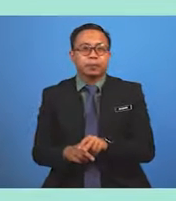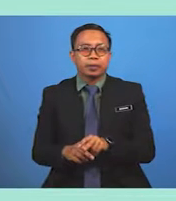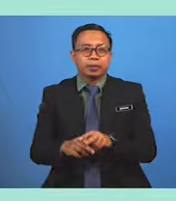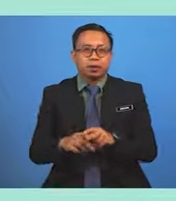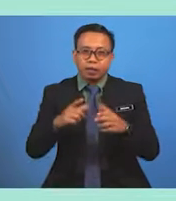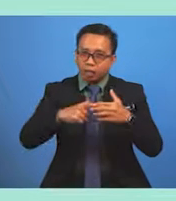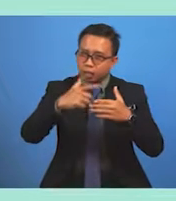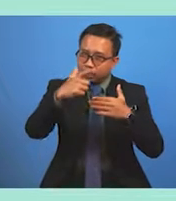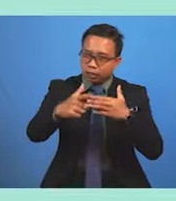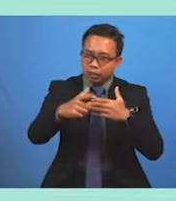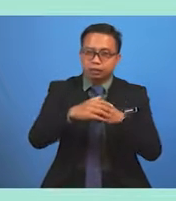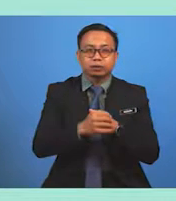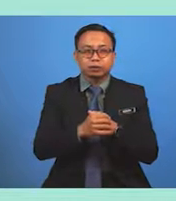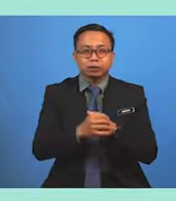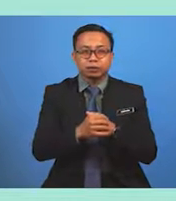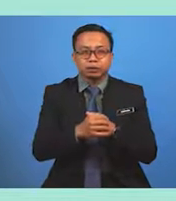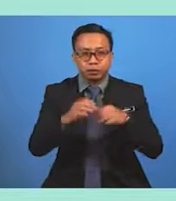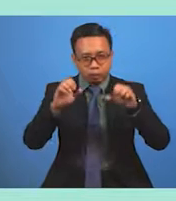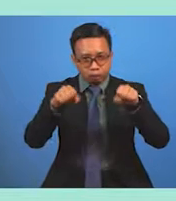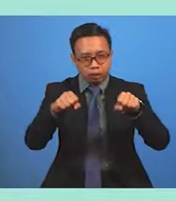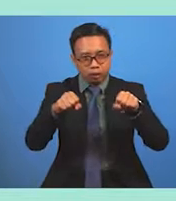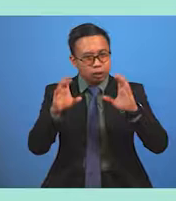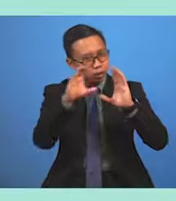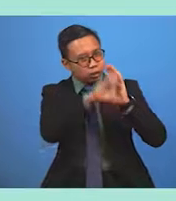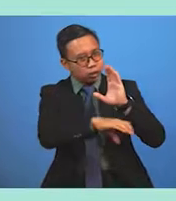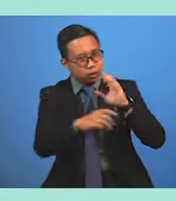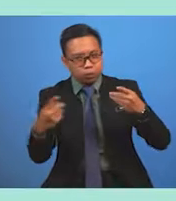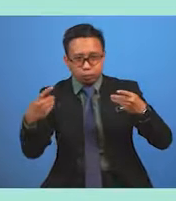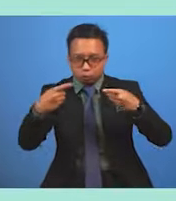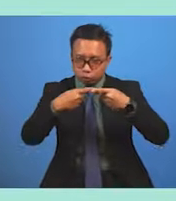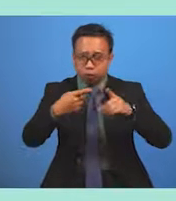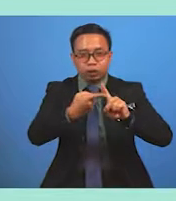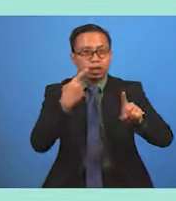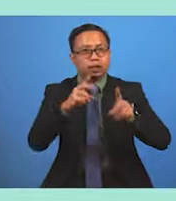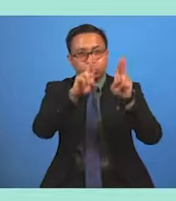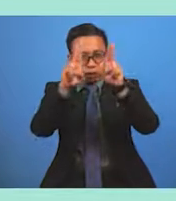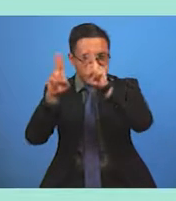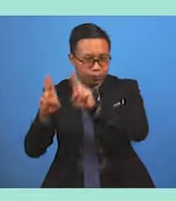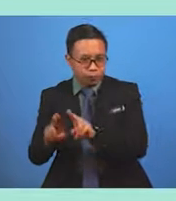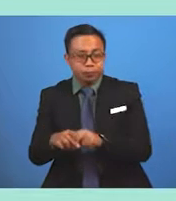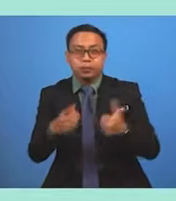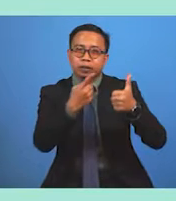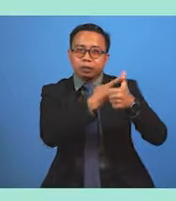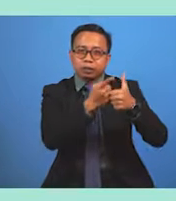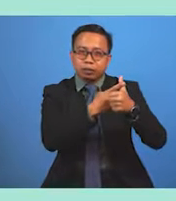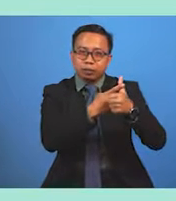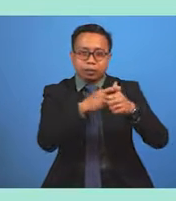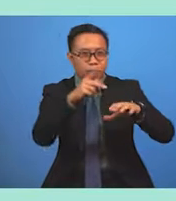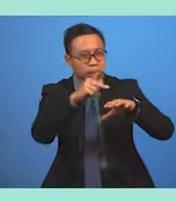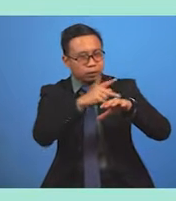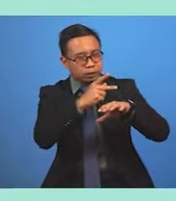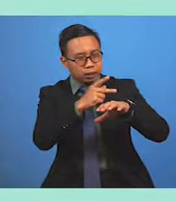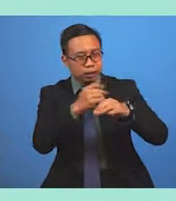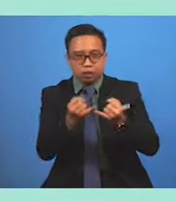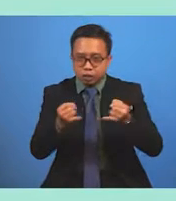seperti berikut, kita dapat mencegah kehadiran musuh dari udara. Pertama, pemasangan